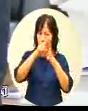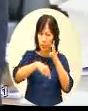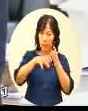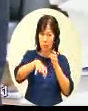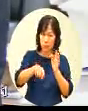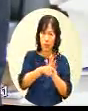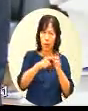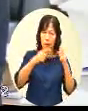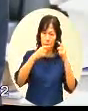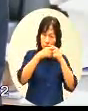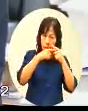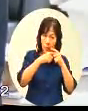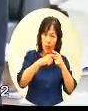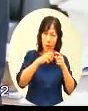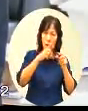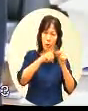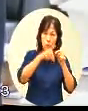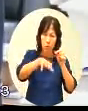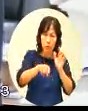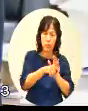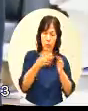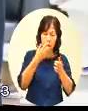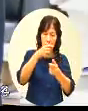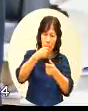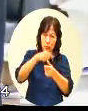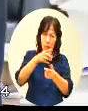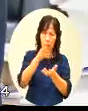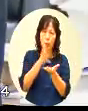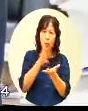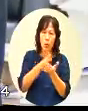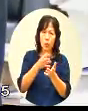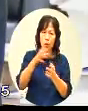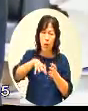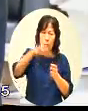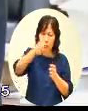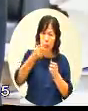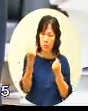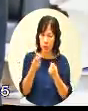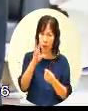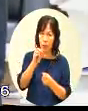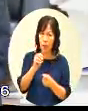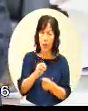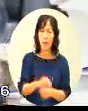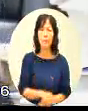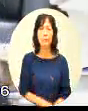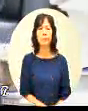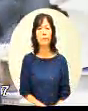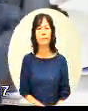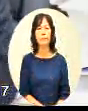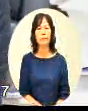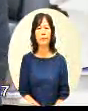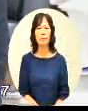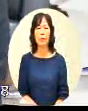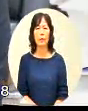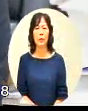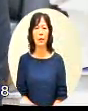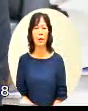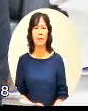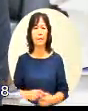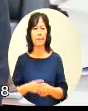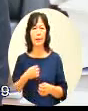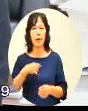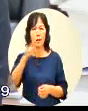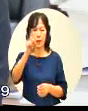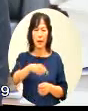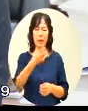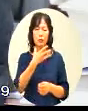人化中心的课程里面，处长在不在？处长，好，处长， 请回答。 好朋友，我觉得你来是我们的福